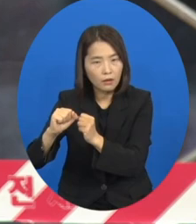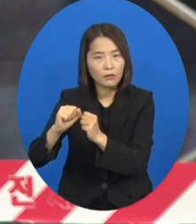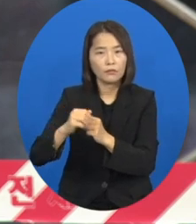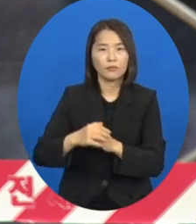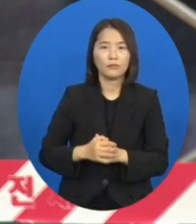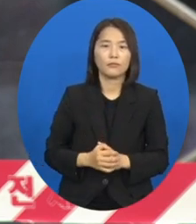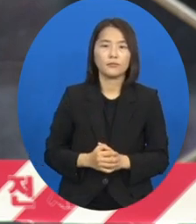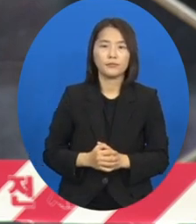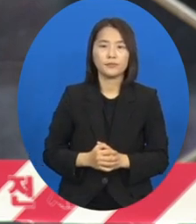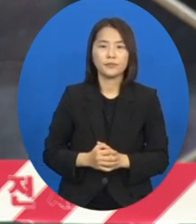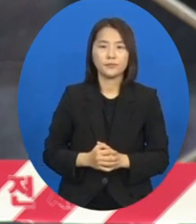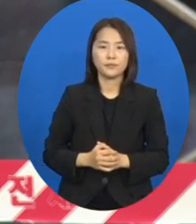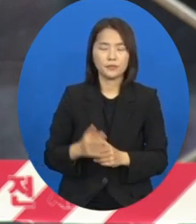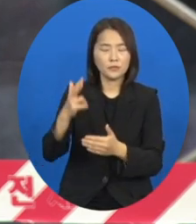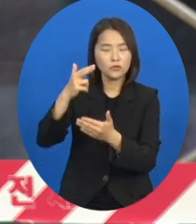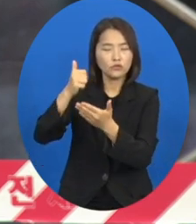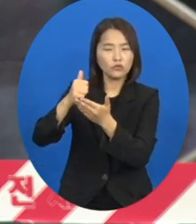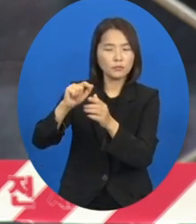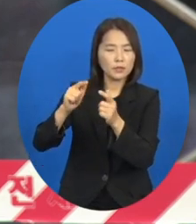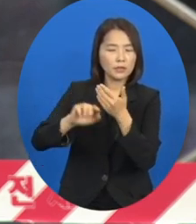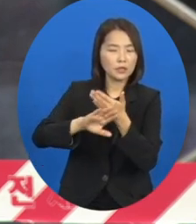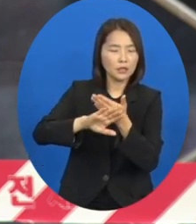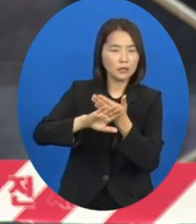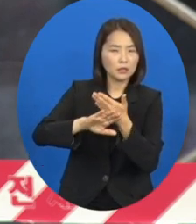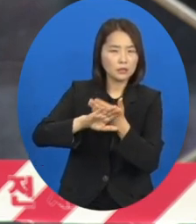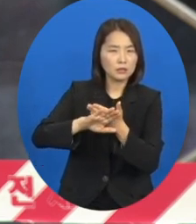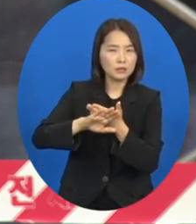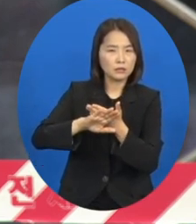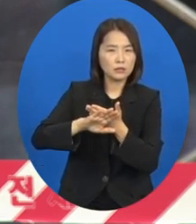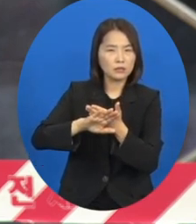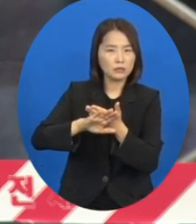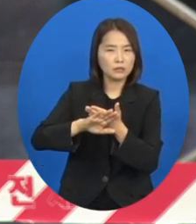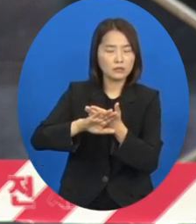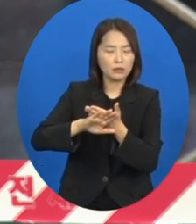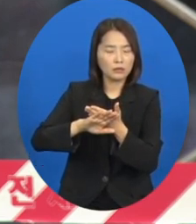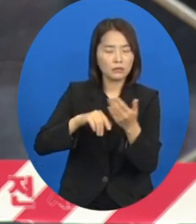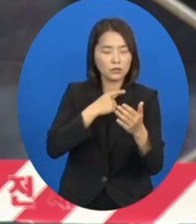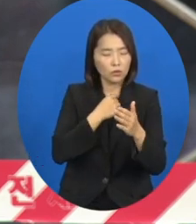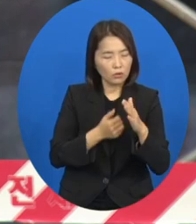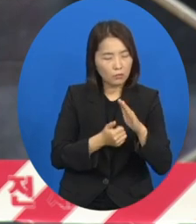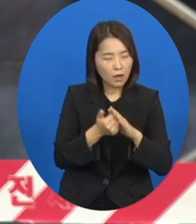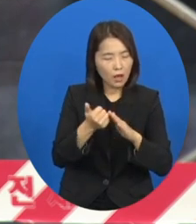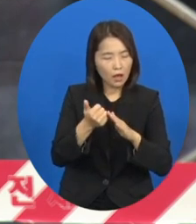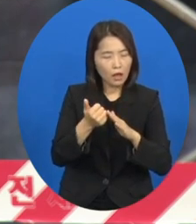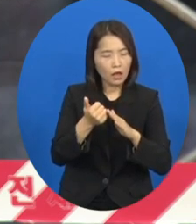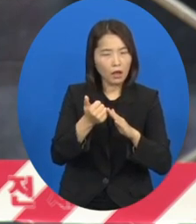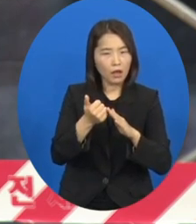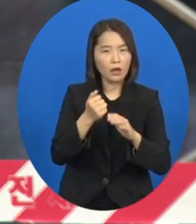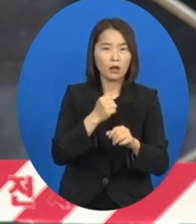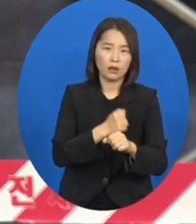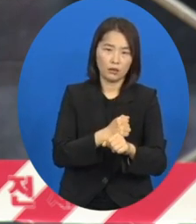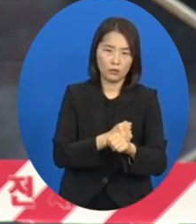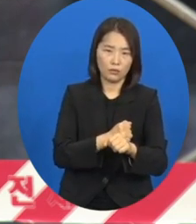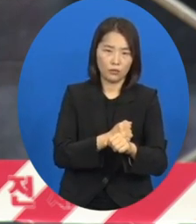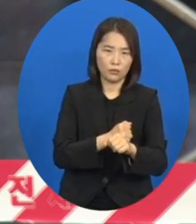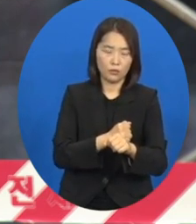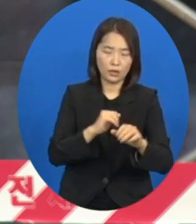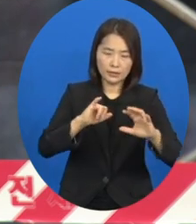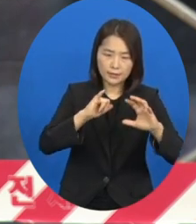빼앗기면서 주님 아닌 다른 것을 소원화되고 소망하게 되면서 세상을